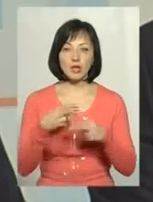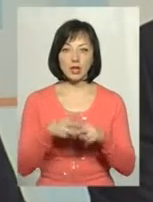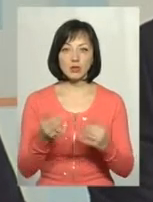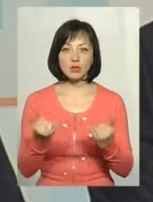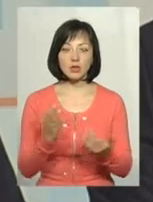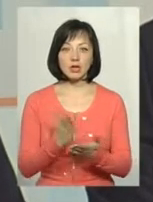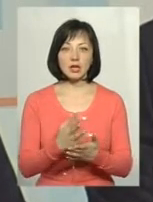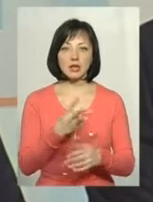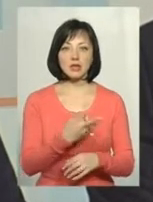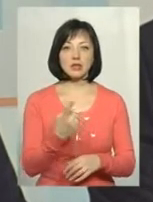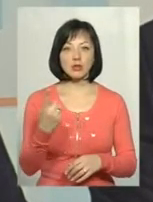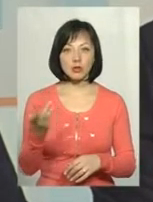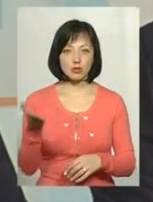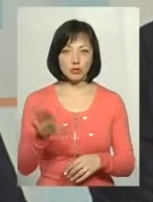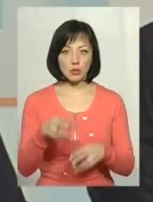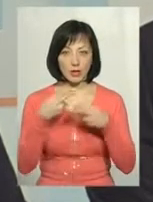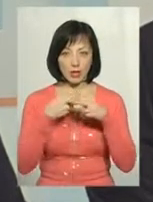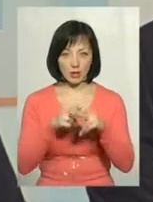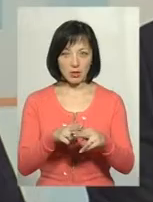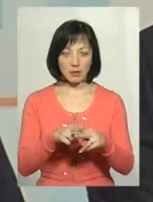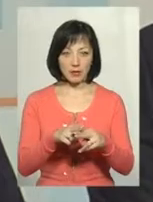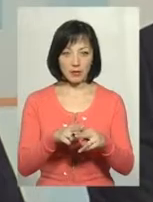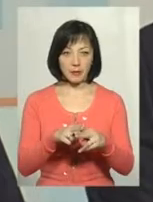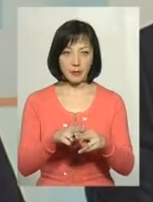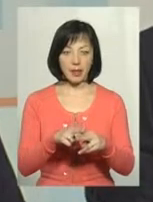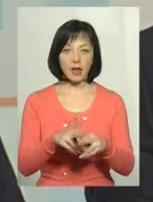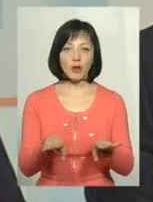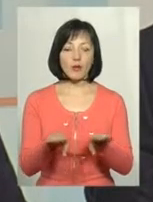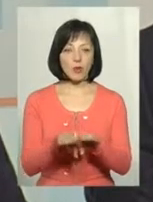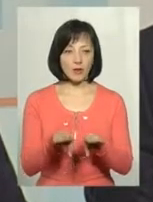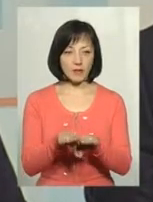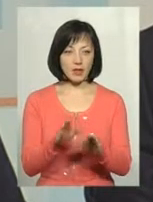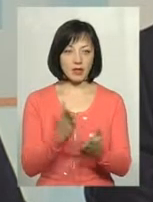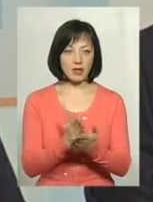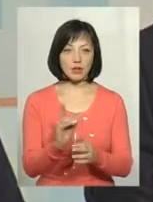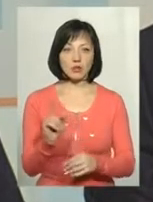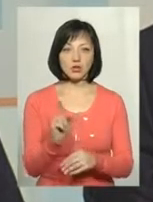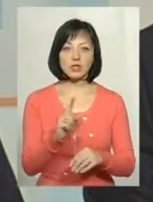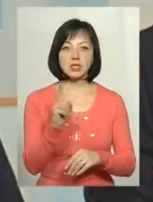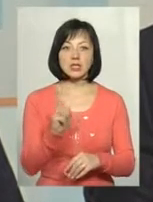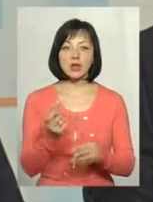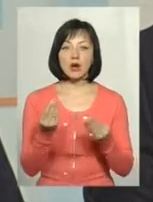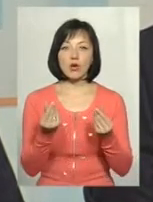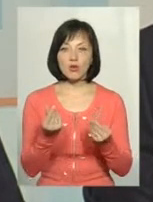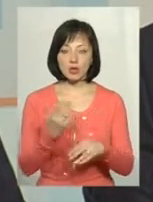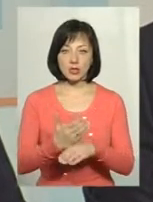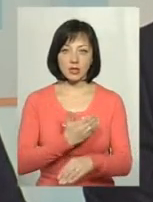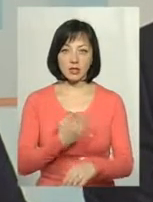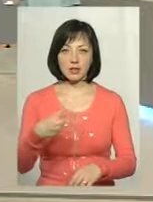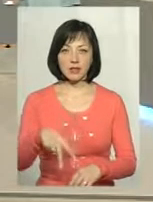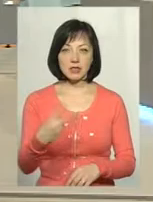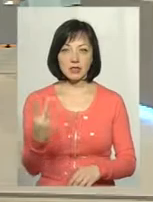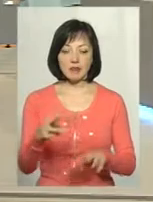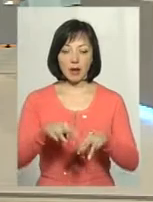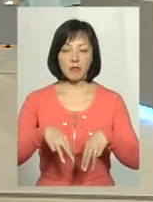сьогодні є 31 одиниця техніки, тобто порівняти є що. За кошти, які нам надійшли, це 22